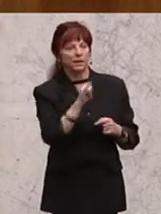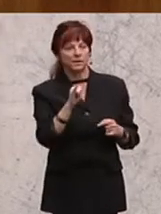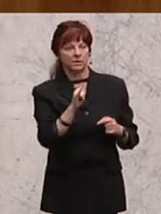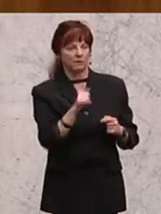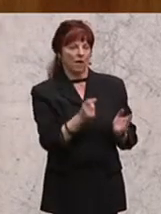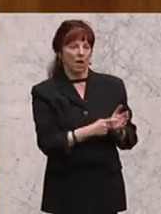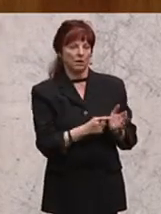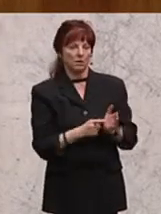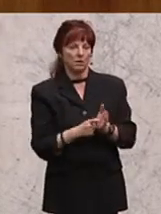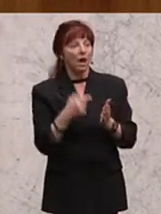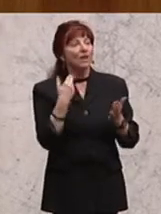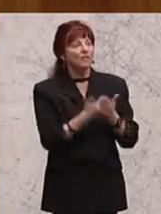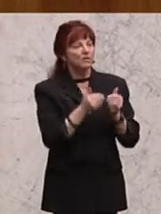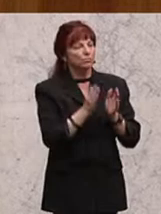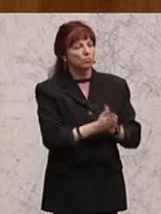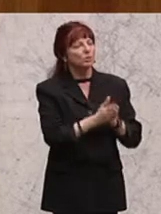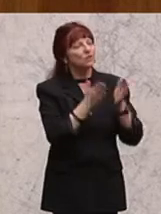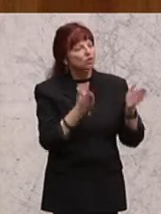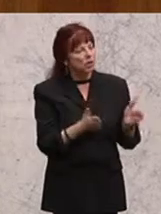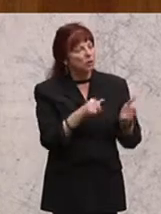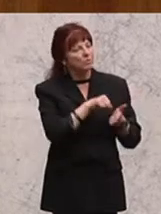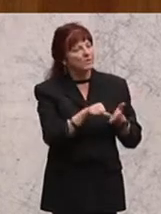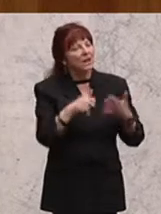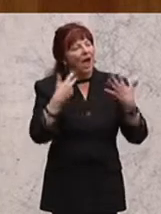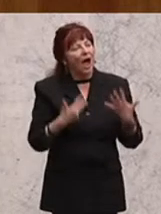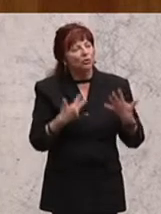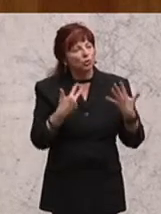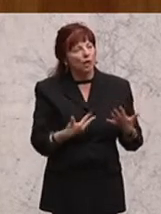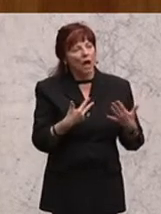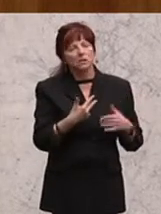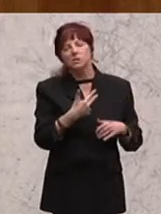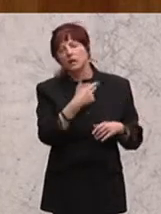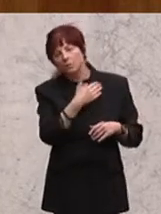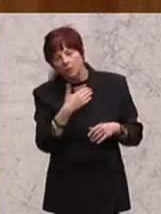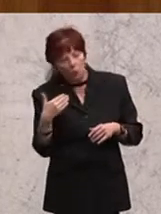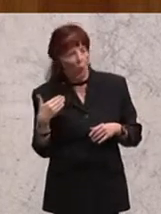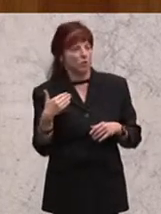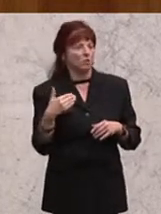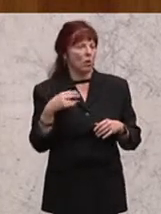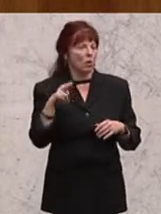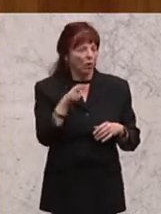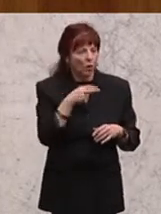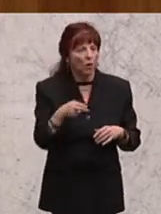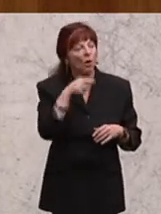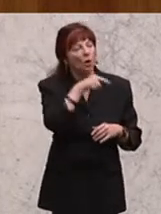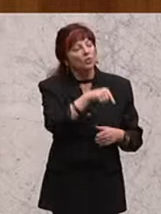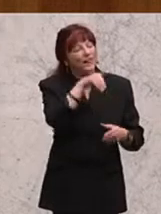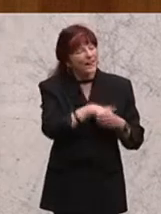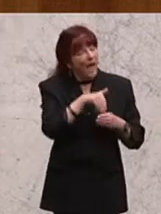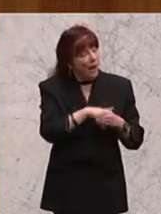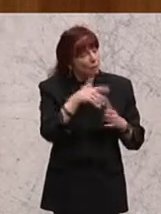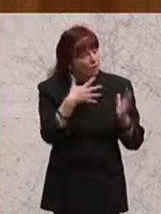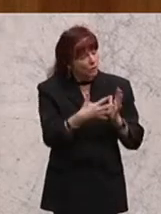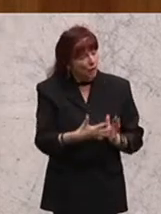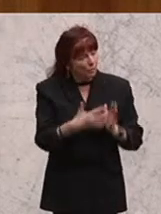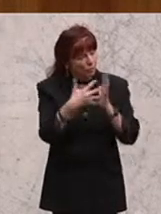mussten dafür auch Entschädigung zahlen, 88 Millionen Euro. Und im Zuge dieser Prüfung hat die Banca d'Italia